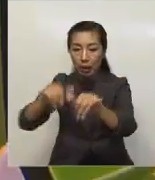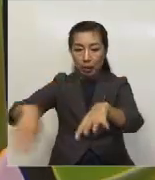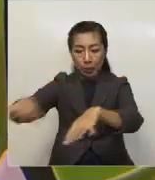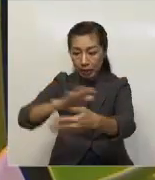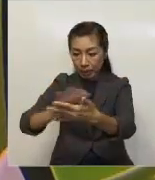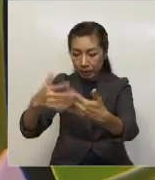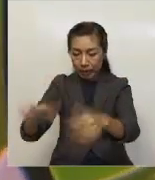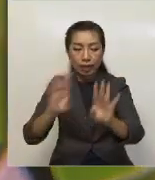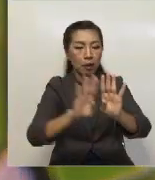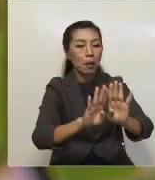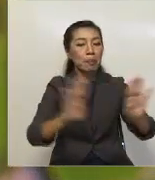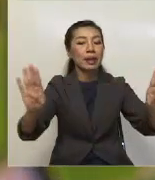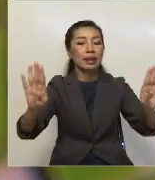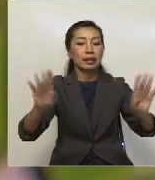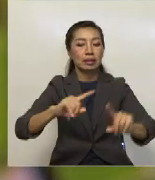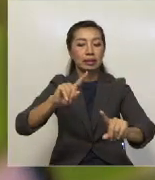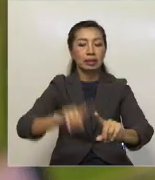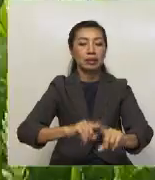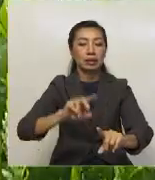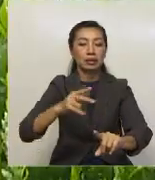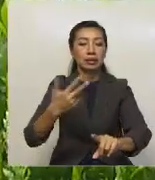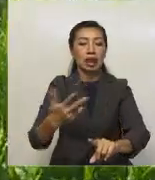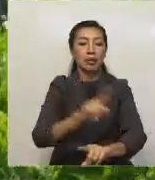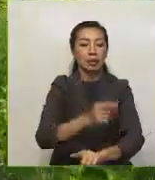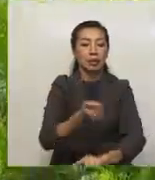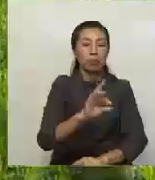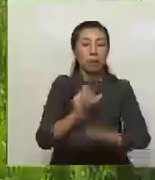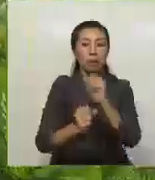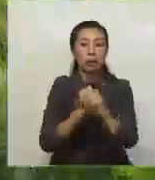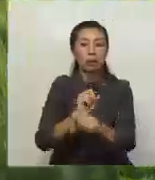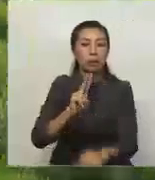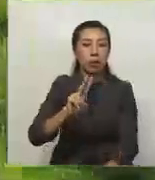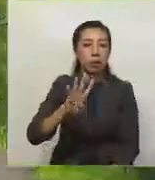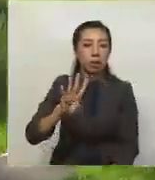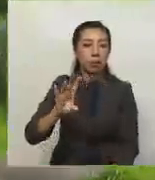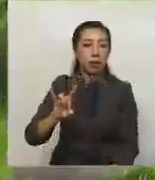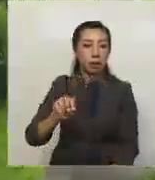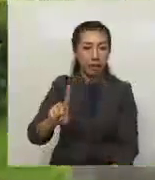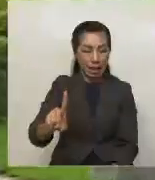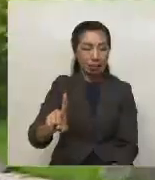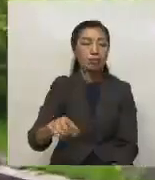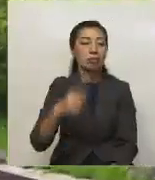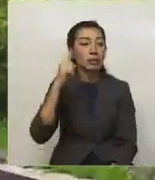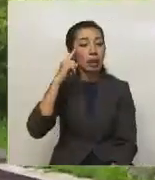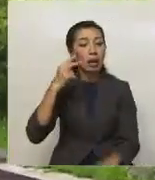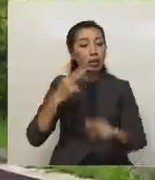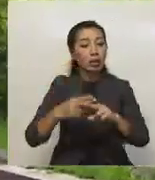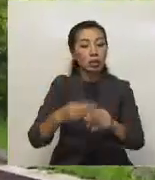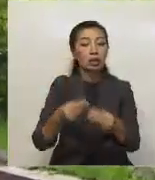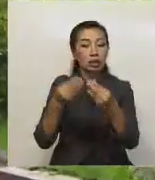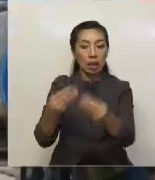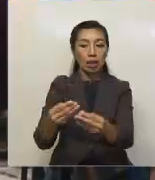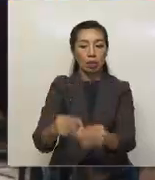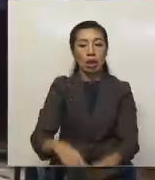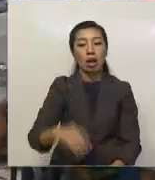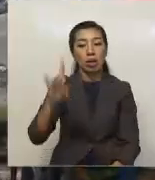มและพักผ่อนหย่อนใจได้เมื่อวันที่18มีนาคมปี2481และให้เรียกสวนดุสิตนี้ว่าสวนสัต